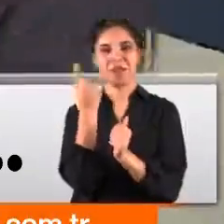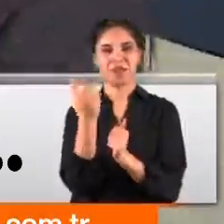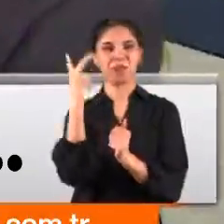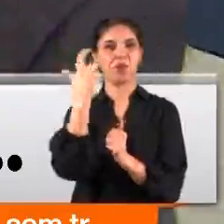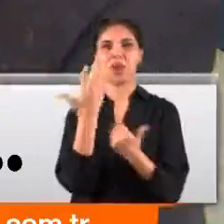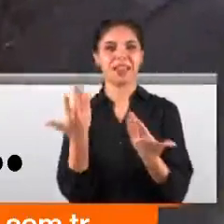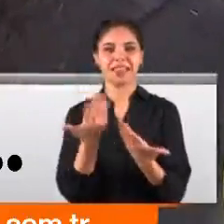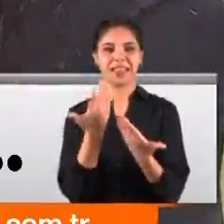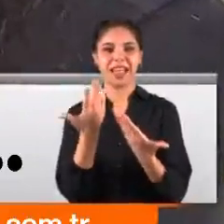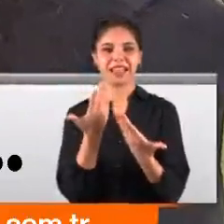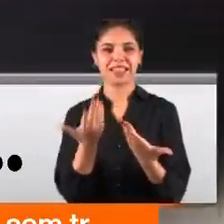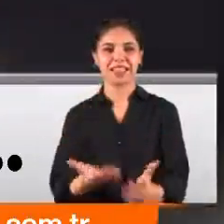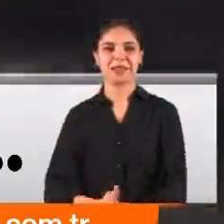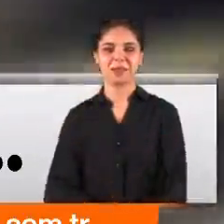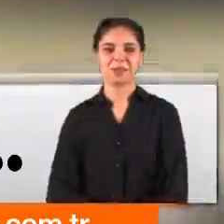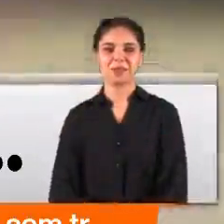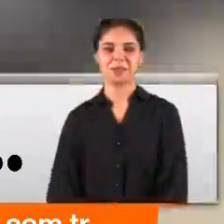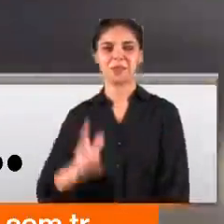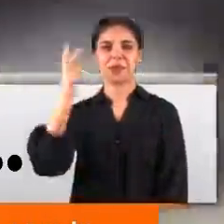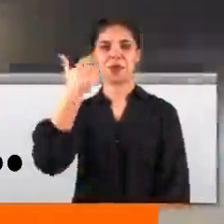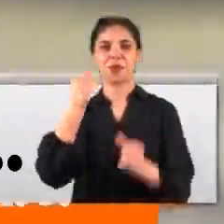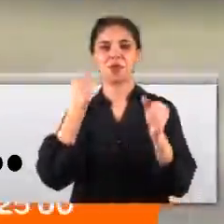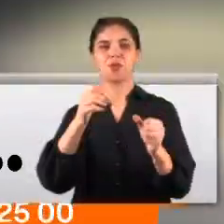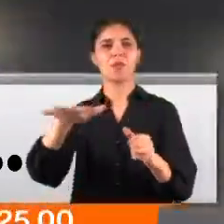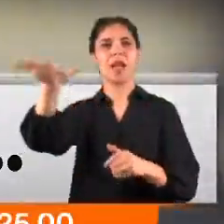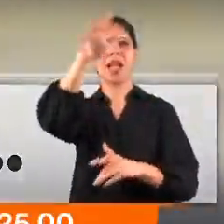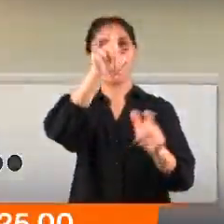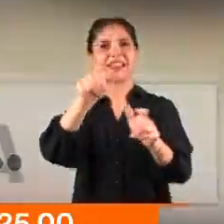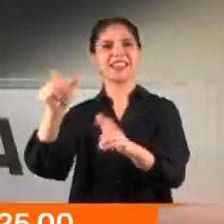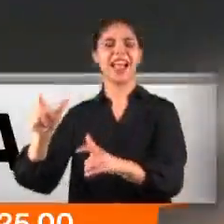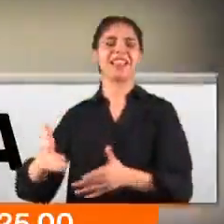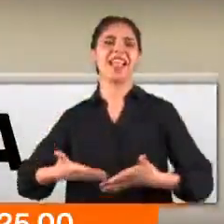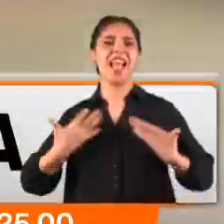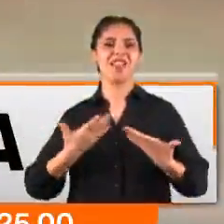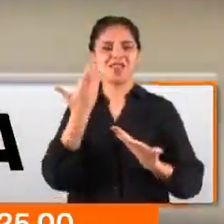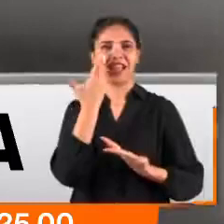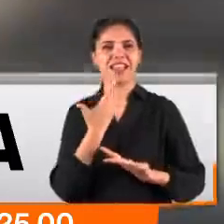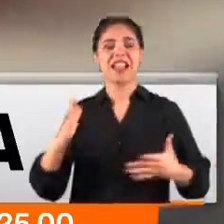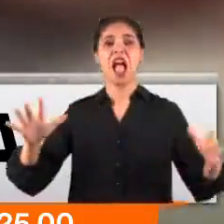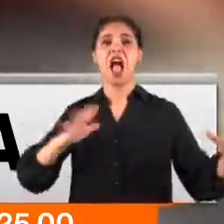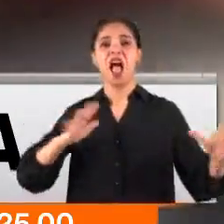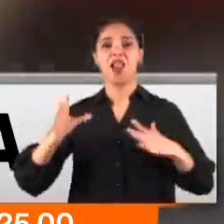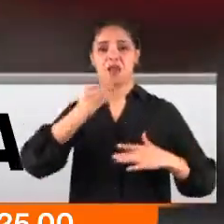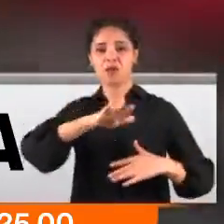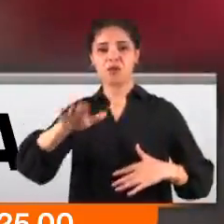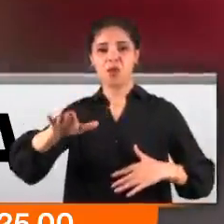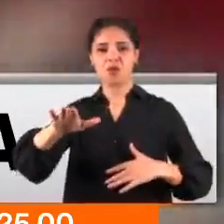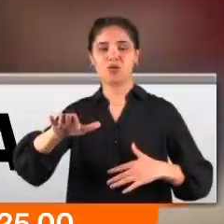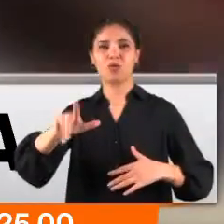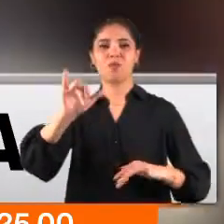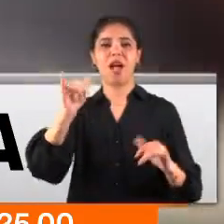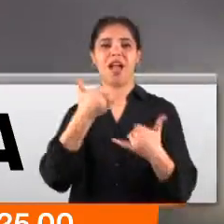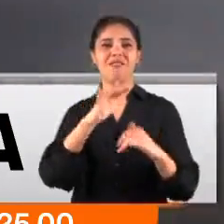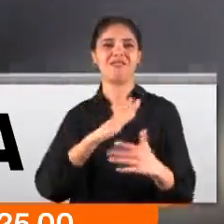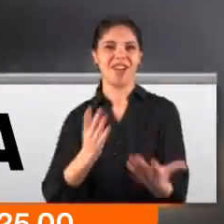nasıl? Artık gibi. Güneş tutulması yurdun dört bir yanında heyecanla izlendi. Artvin'de çocuklar tutulmayı horonla